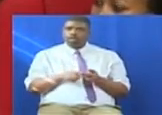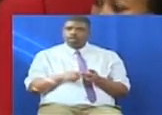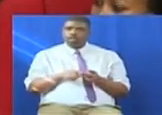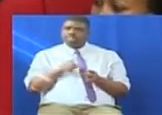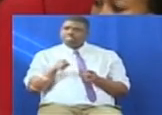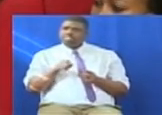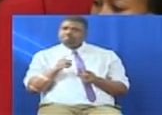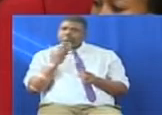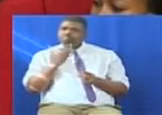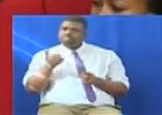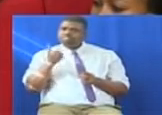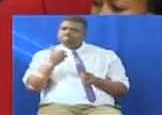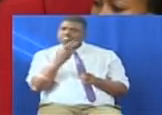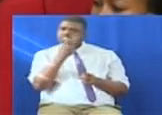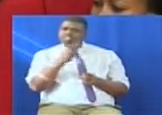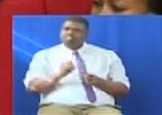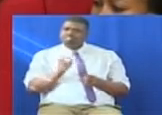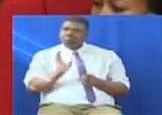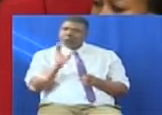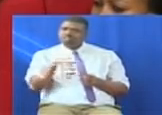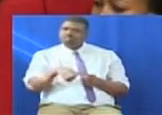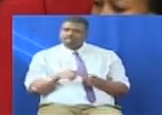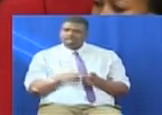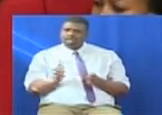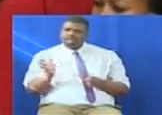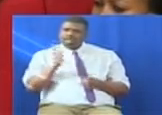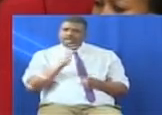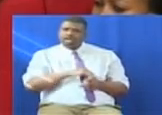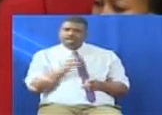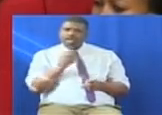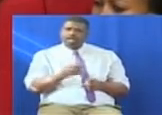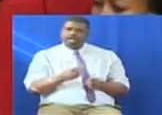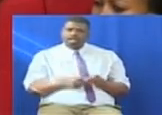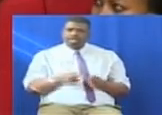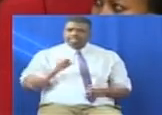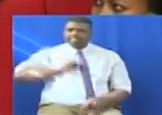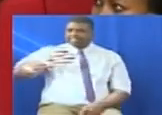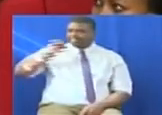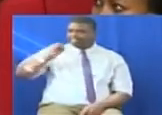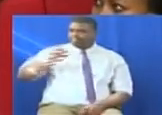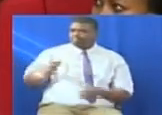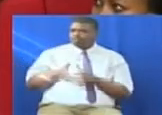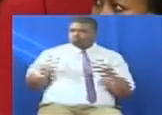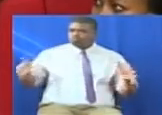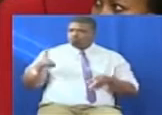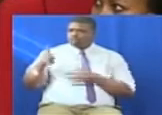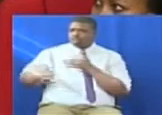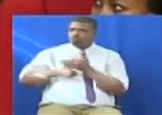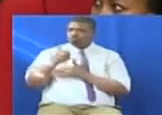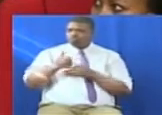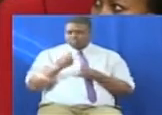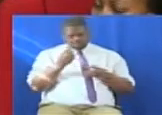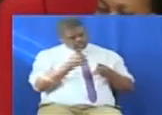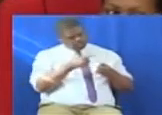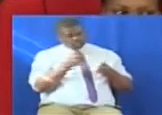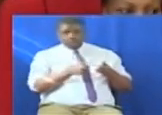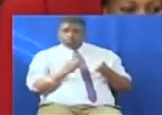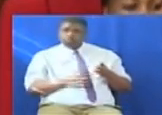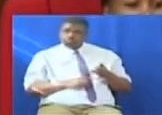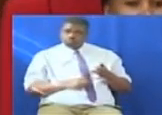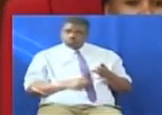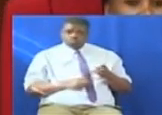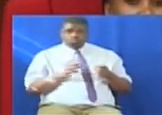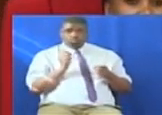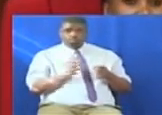20. Siku zote anasema sifa kubwa ya kiongozi ni sifa tatu. Sifa